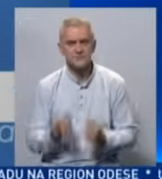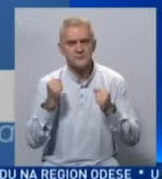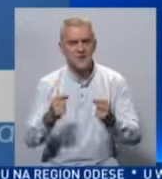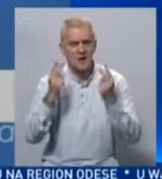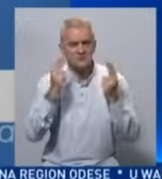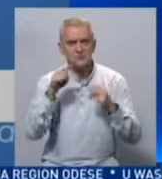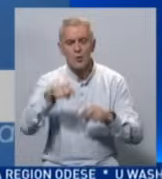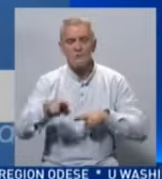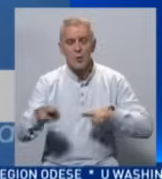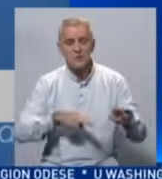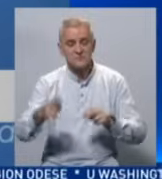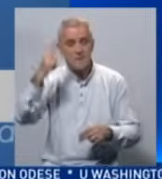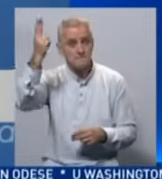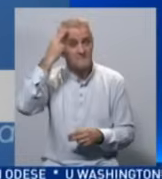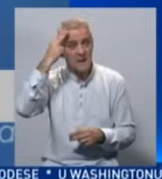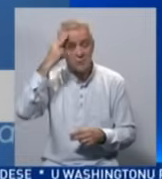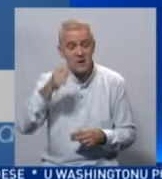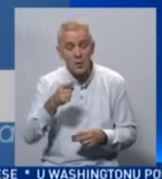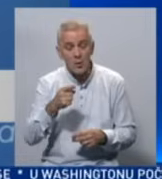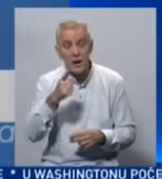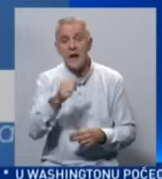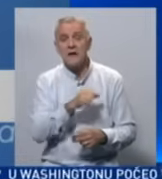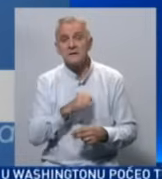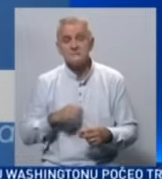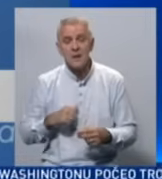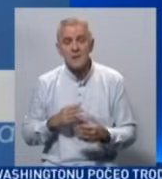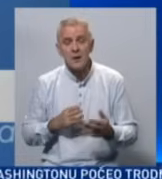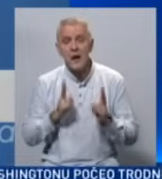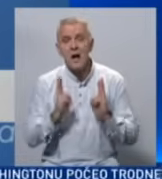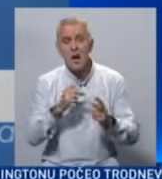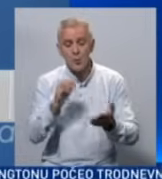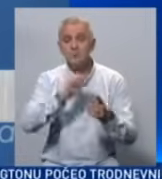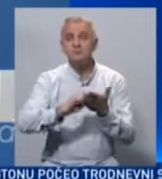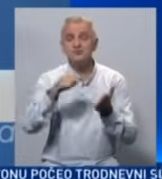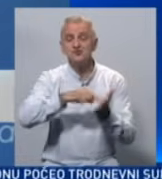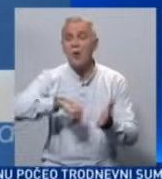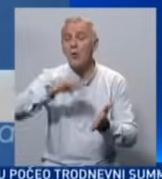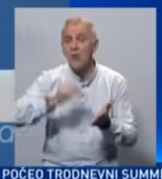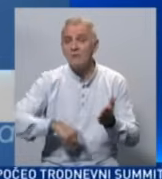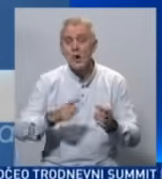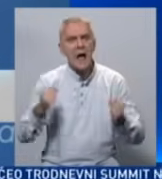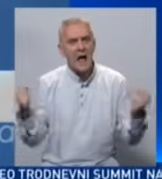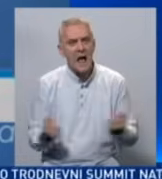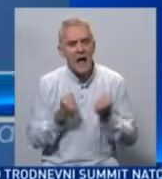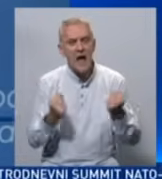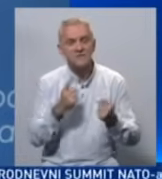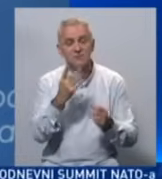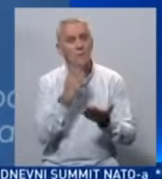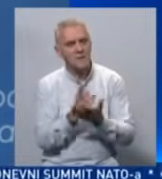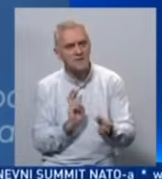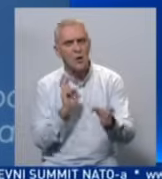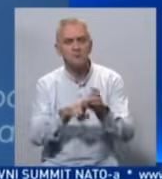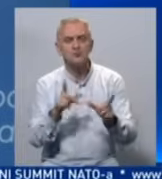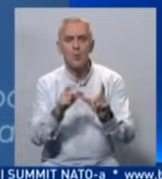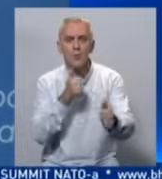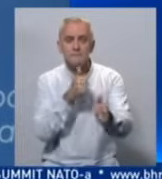ovo ministarstvo to prepoznalo i da će se samo kroz, kako stoji u ugovoru, aktivno i proaktivno biti uključeno u